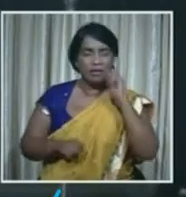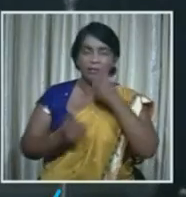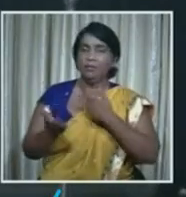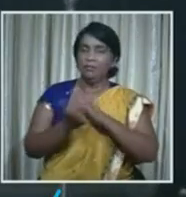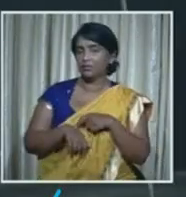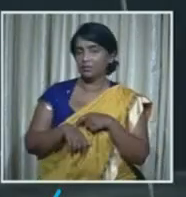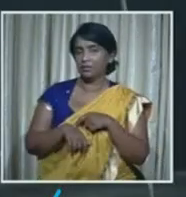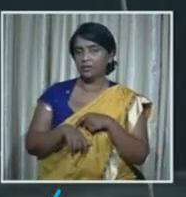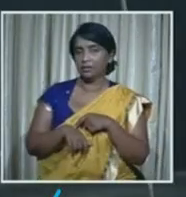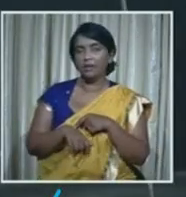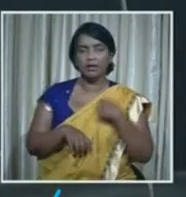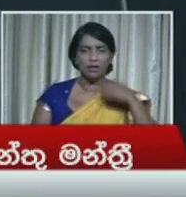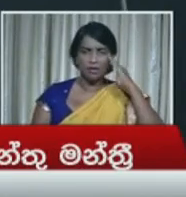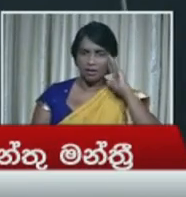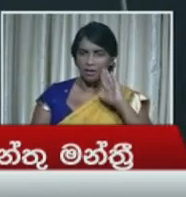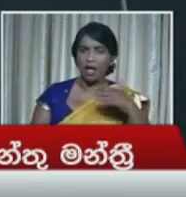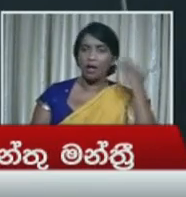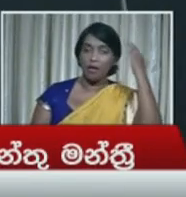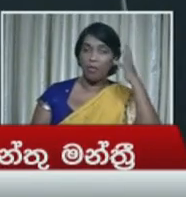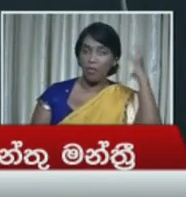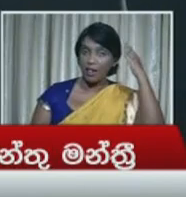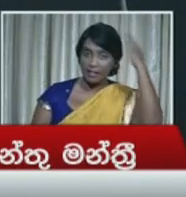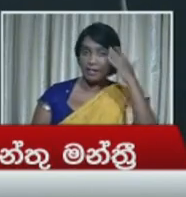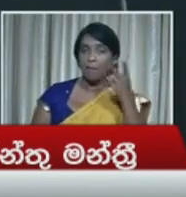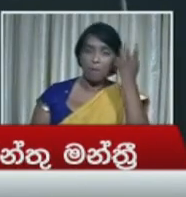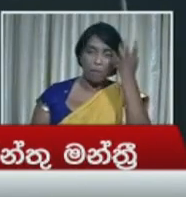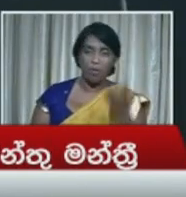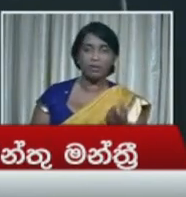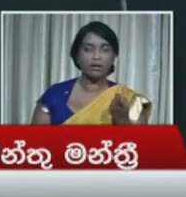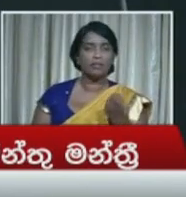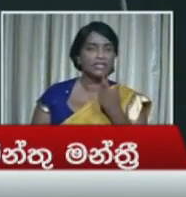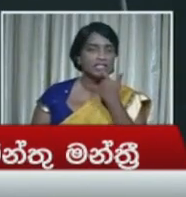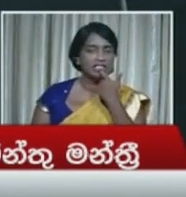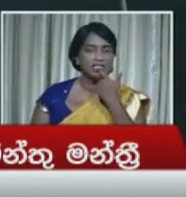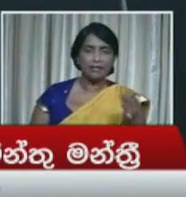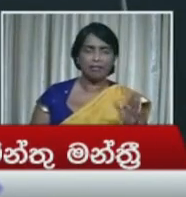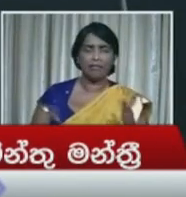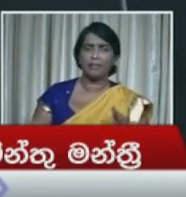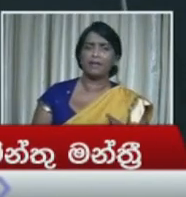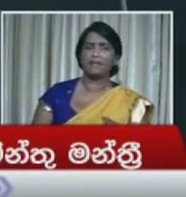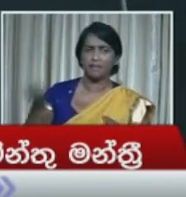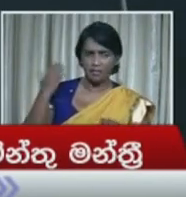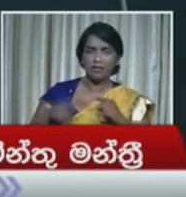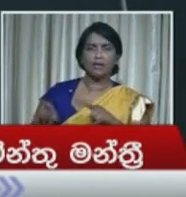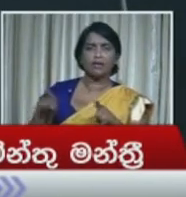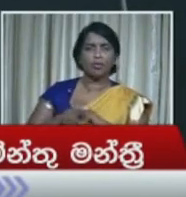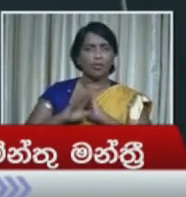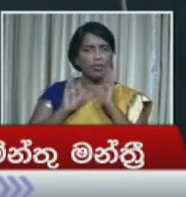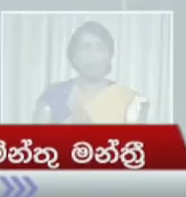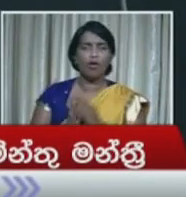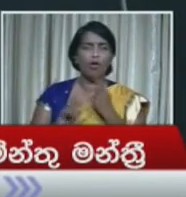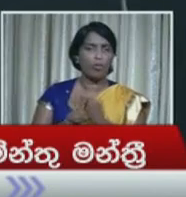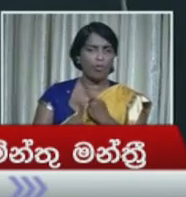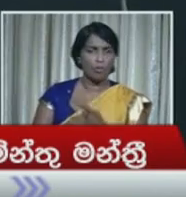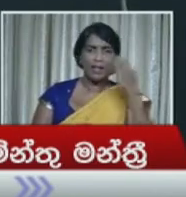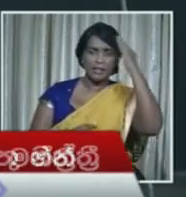දෙන්න බලාපොරොත්තු වෙනවා. හොඳයි. සාමාන්‍ය පොල් තෙල් බෝතලයක මිල ගිහිල්ලා තියෙනවා අර සුදු පොල් තෙල් බෝතලයකට වඩා. මේ නිසා හැම කෙනෙක්ම කොප්පරා වලින්